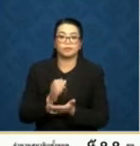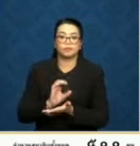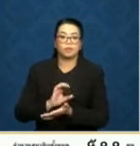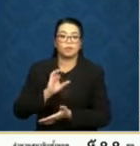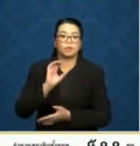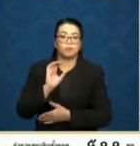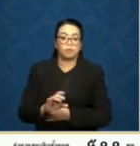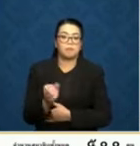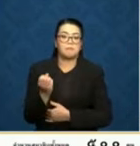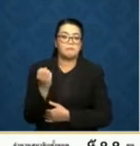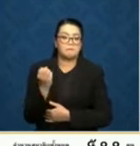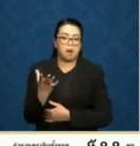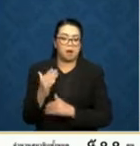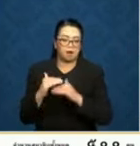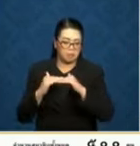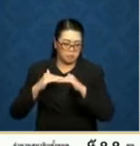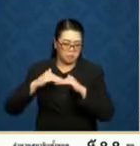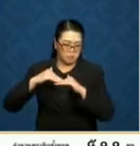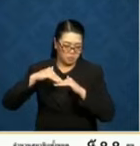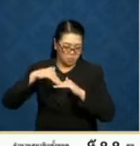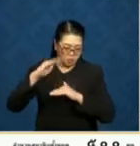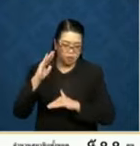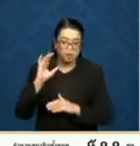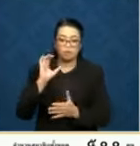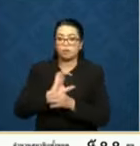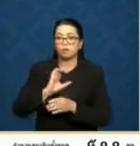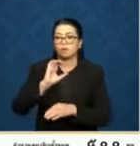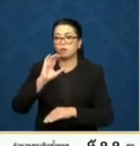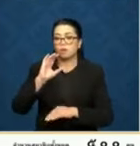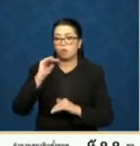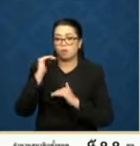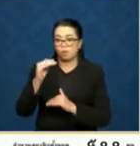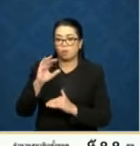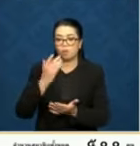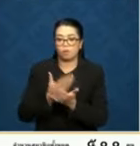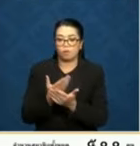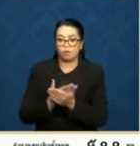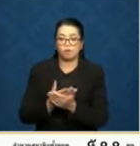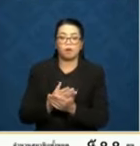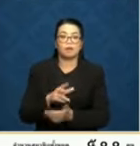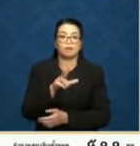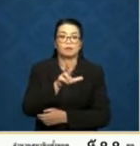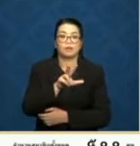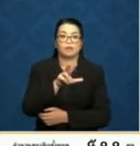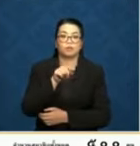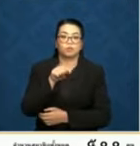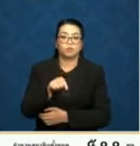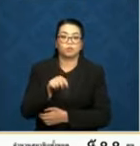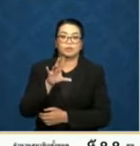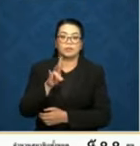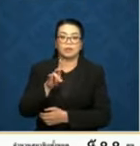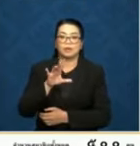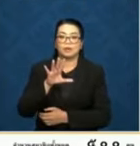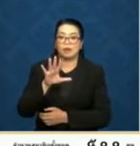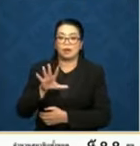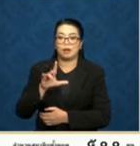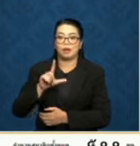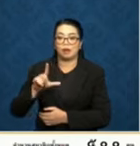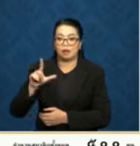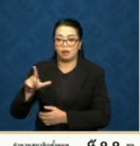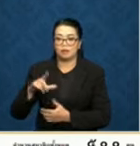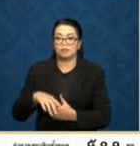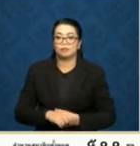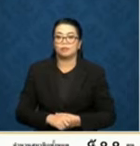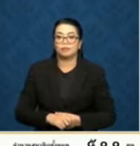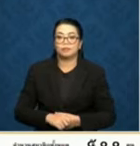มากสูงเป็ประวิ การนอครั้งนะครับโยตั้งวงเงินกระบงบปประมาณรายจากเอาไ้ที่ 3,750 ล้านล้านาท